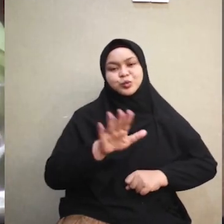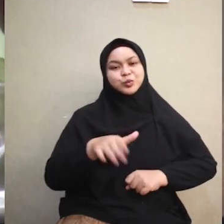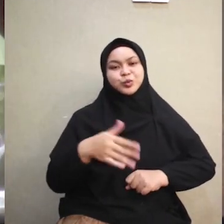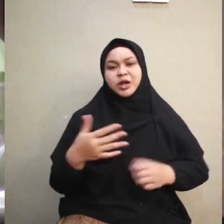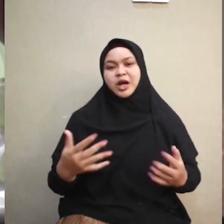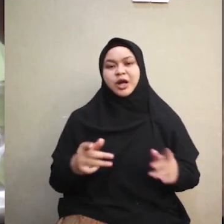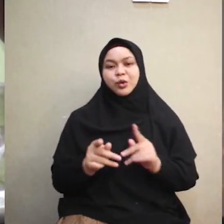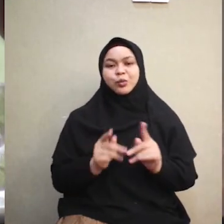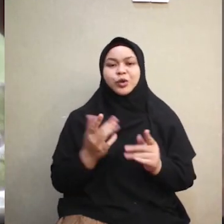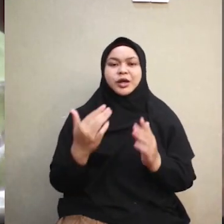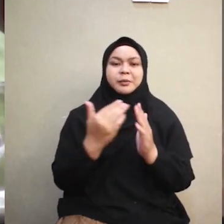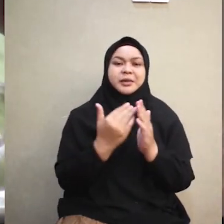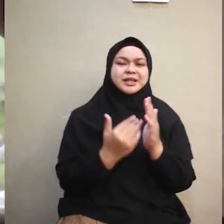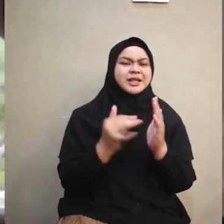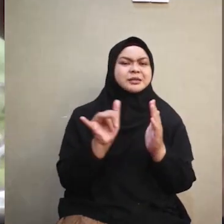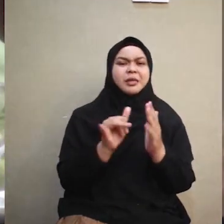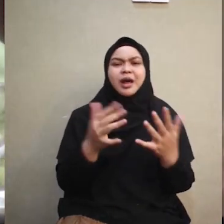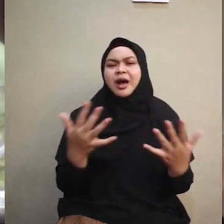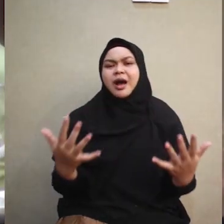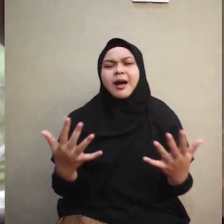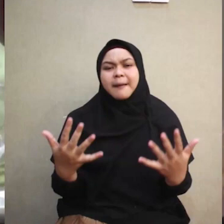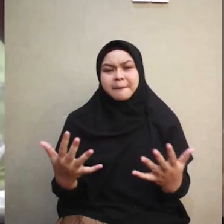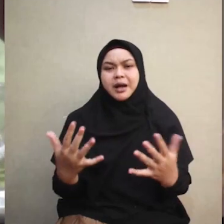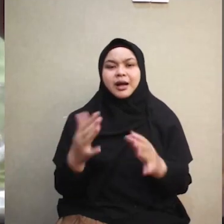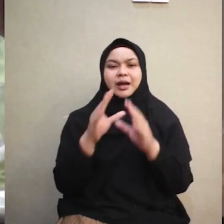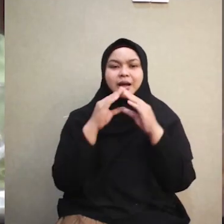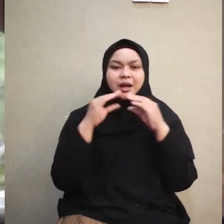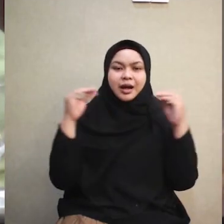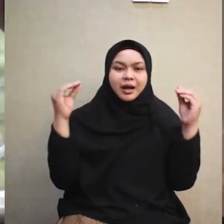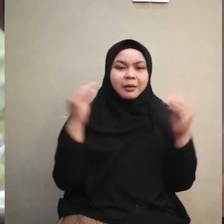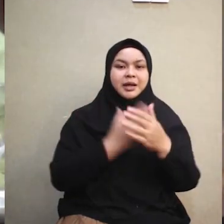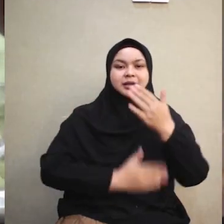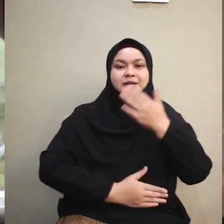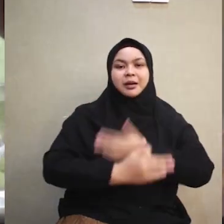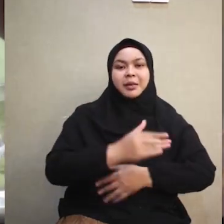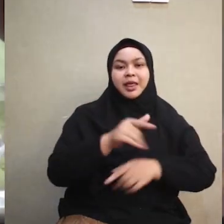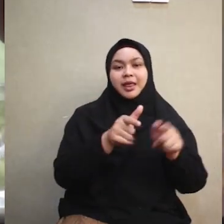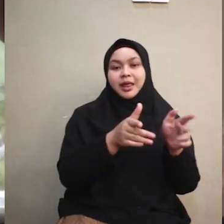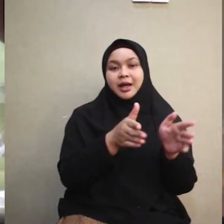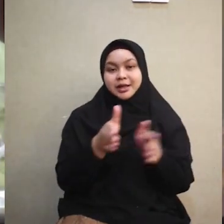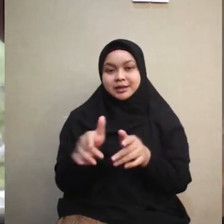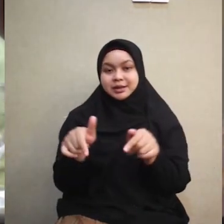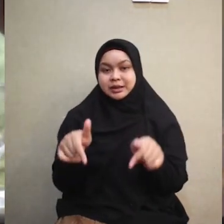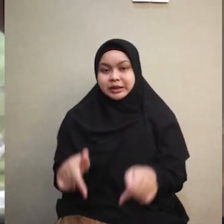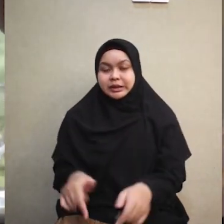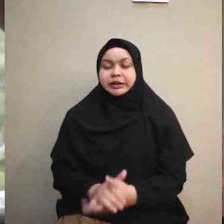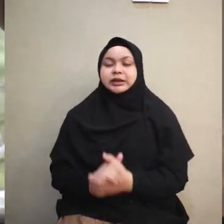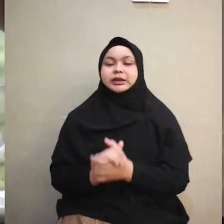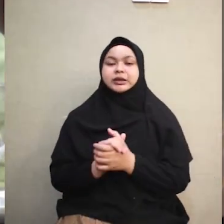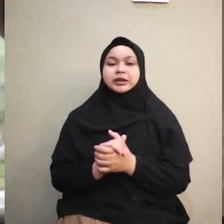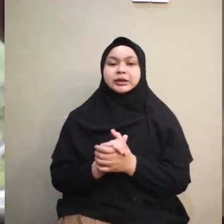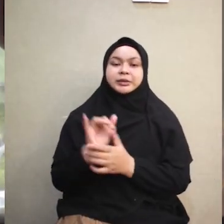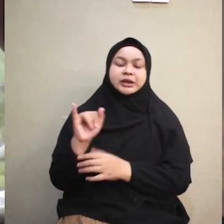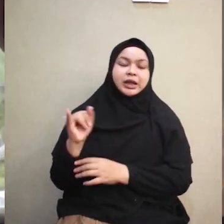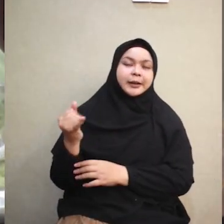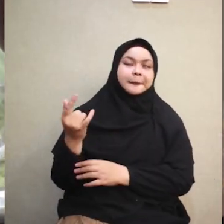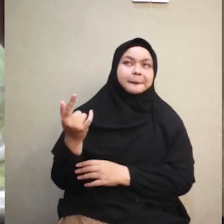kebijakan yang seperti apa yang ramah dengan disabilitas nah ini ini juga juga menjadi